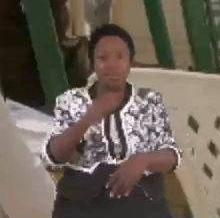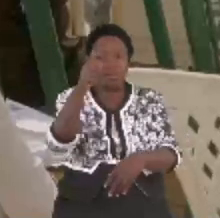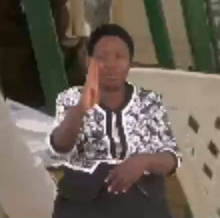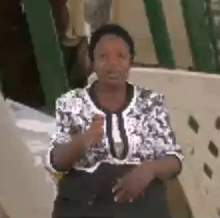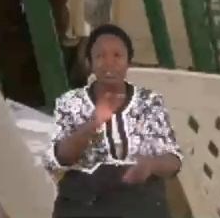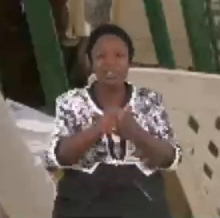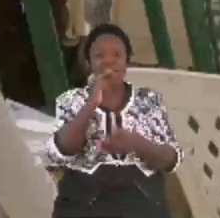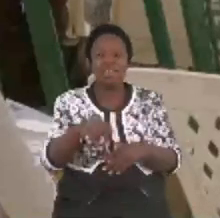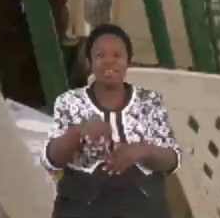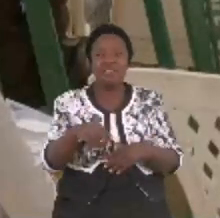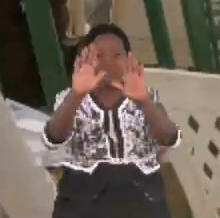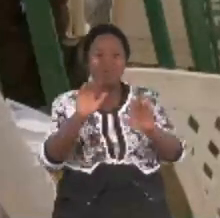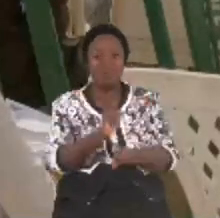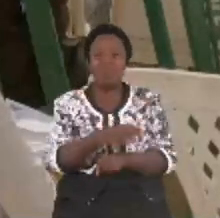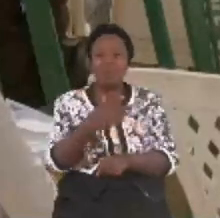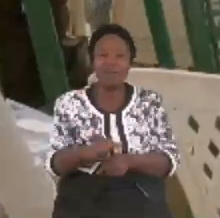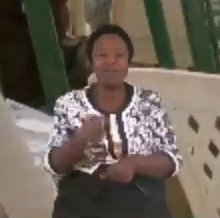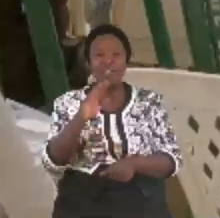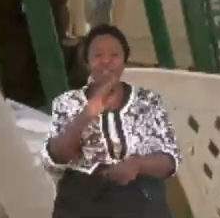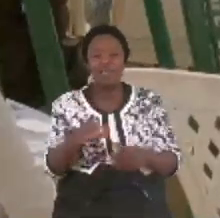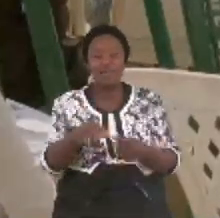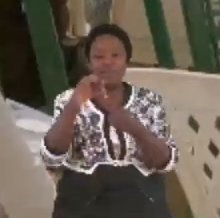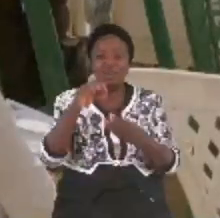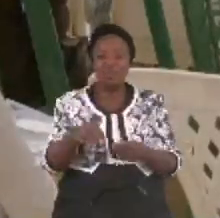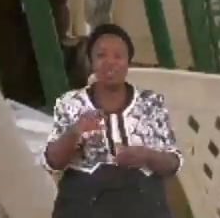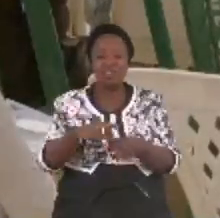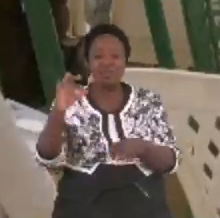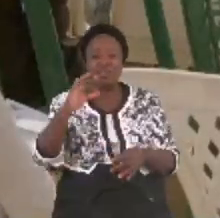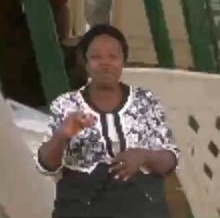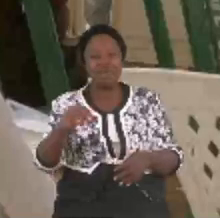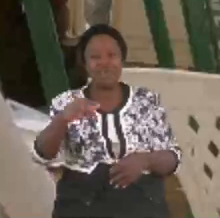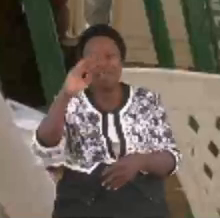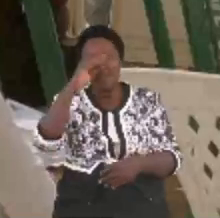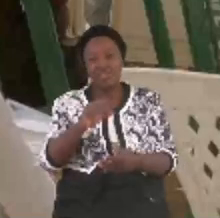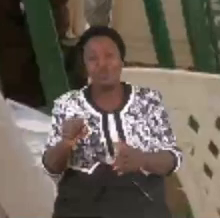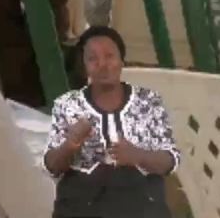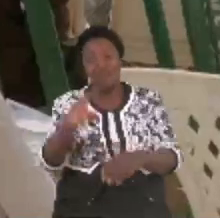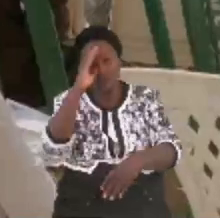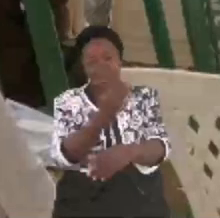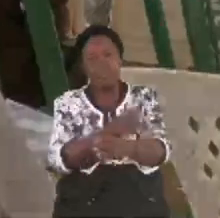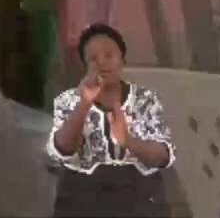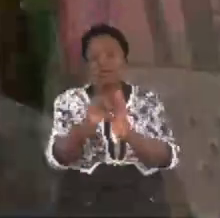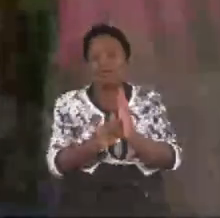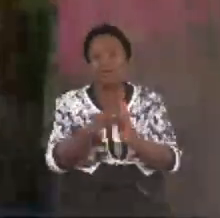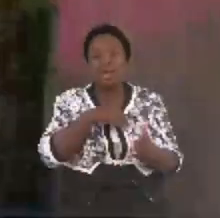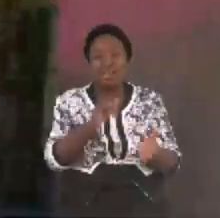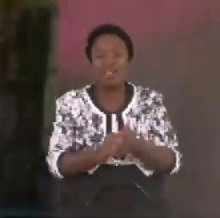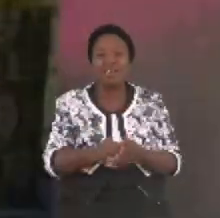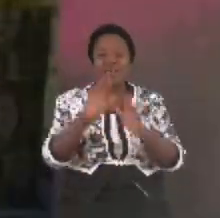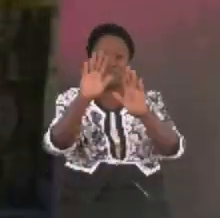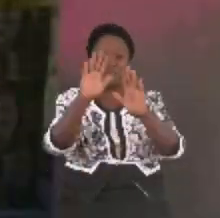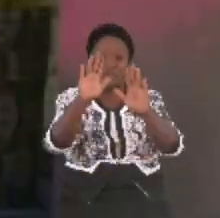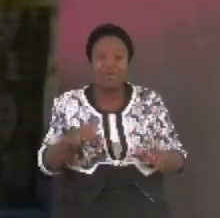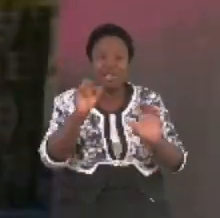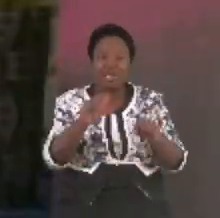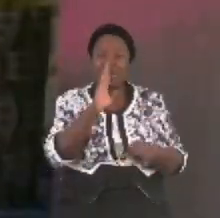Là, c'est le miracle de la filiation spirituelle. Le miracle de la filiation spirituelle.